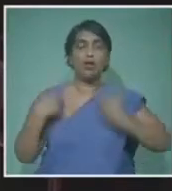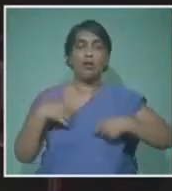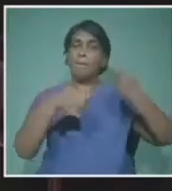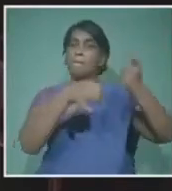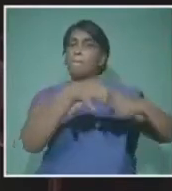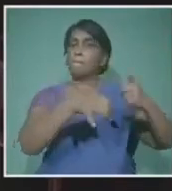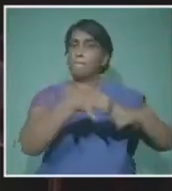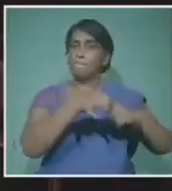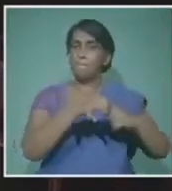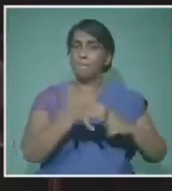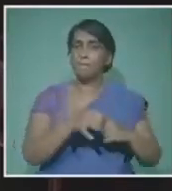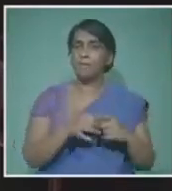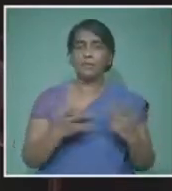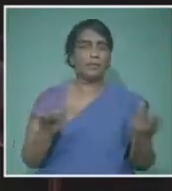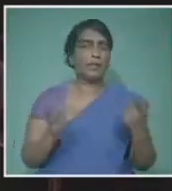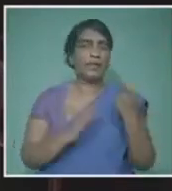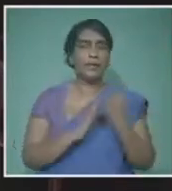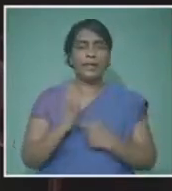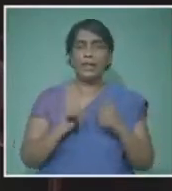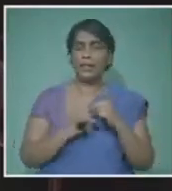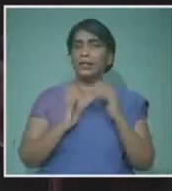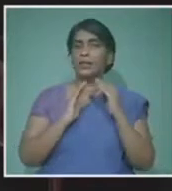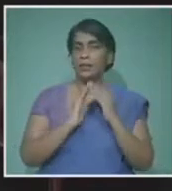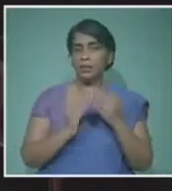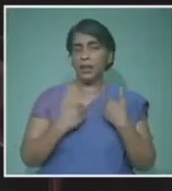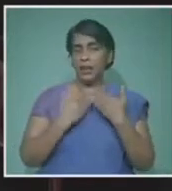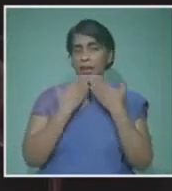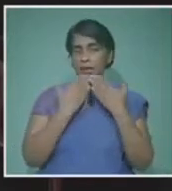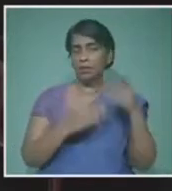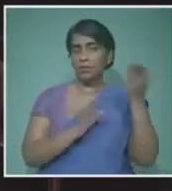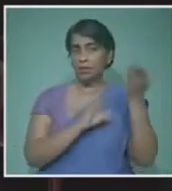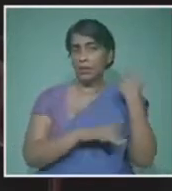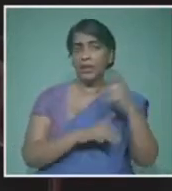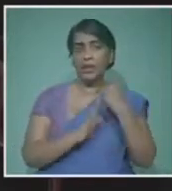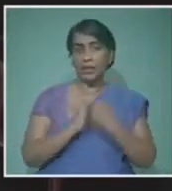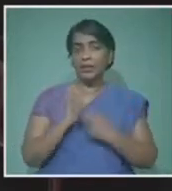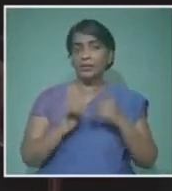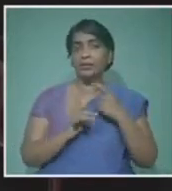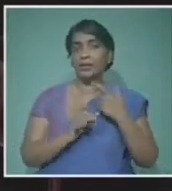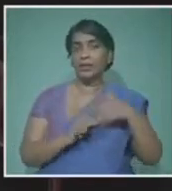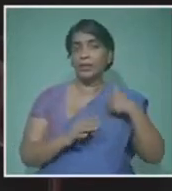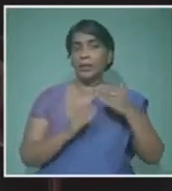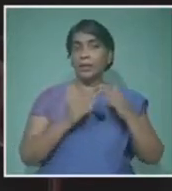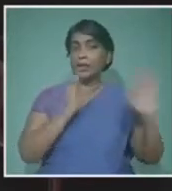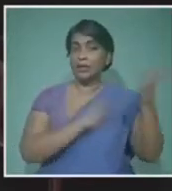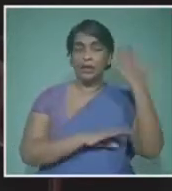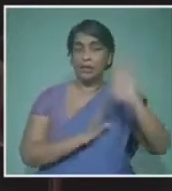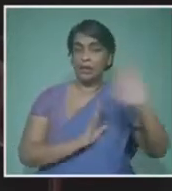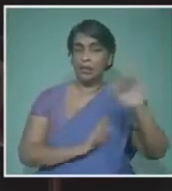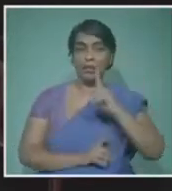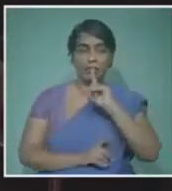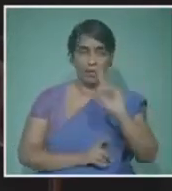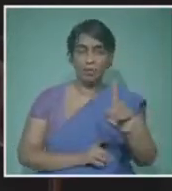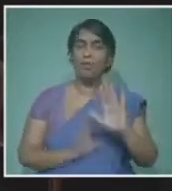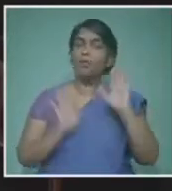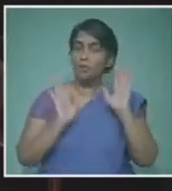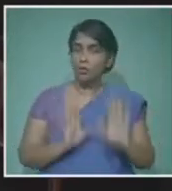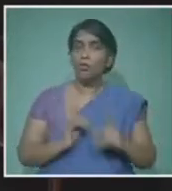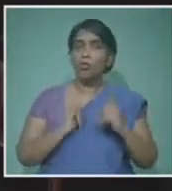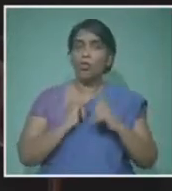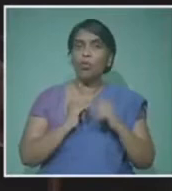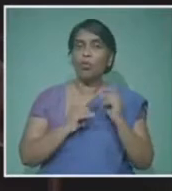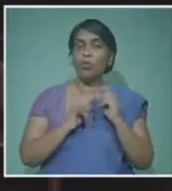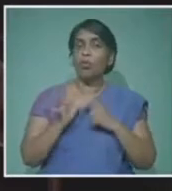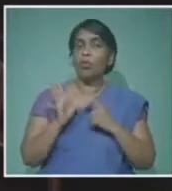පටන් ගත්තා. එතුමා නීතිපති පාර්ලිමේන්තුවේ මයි ස්තුතිවන්ත වෙන වේලාව හිටපු නීතිපතිතුමා එතුමට යන්න එපා කියලා නියෝග කරා. හැබැයි එහෙත් උපාලි